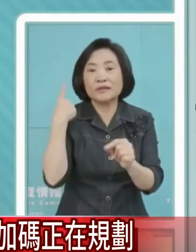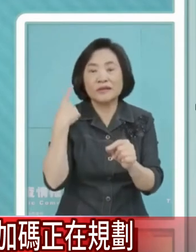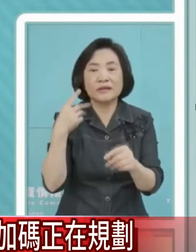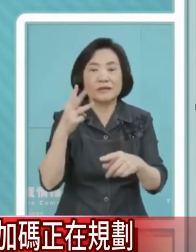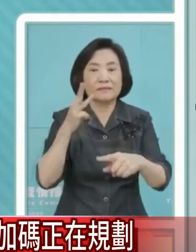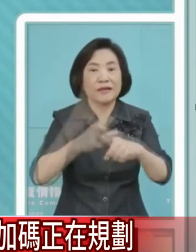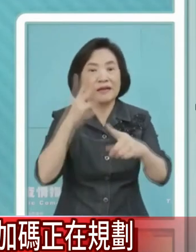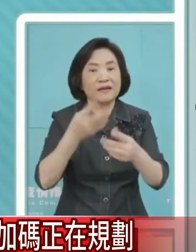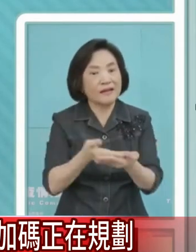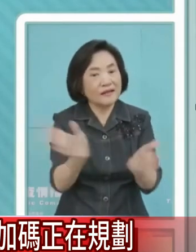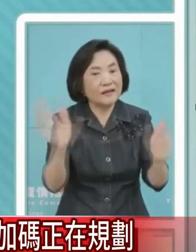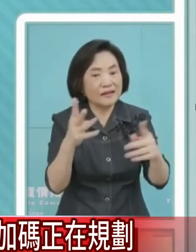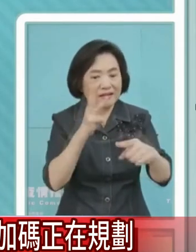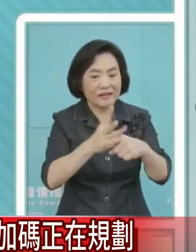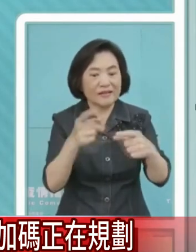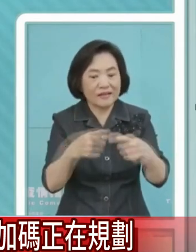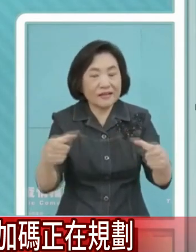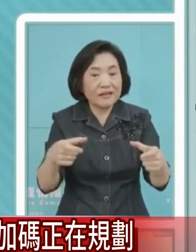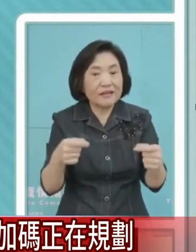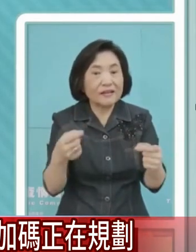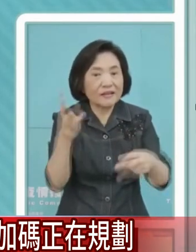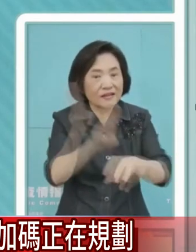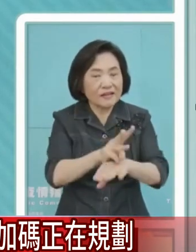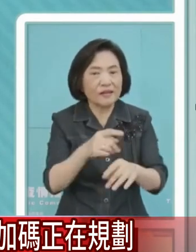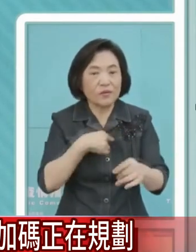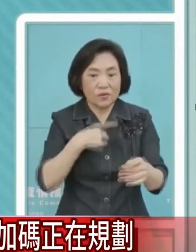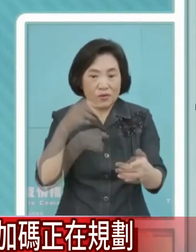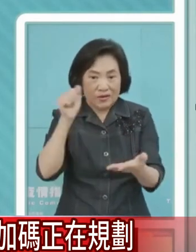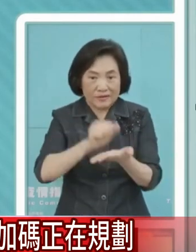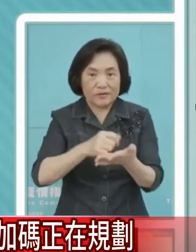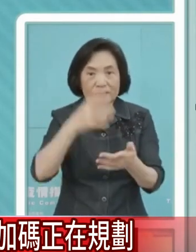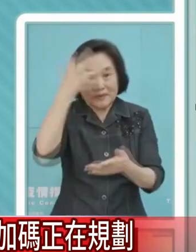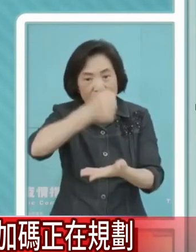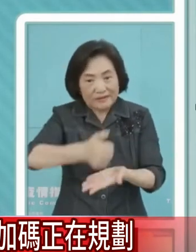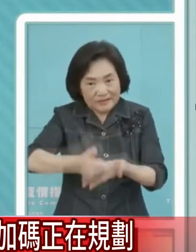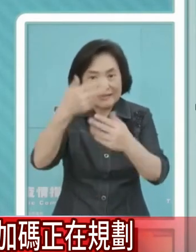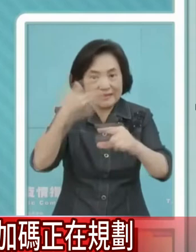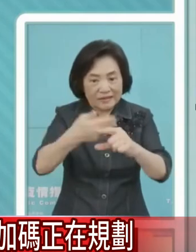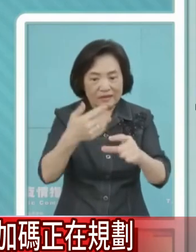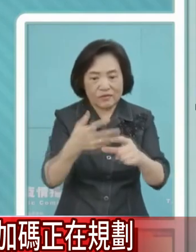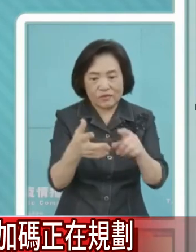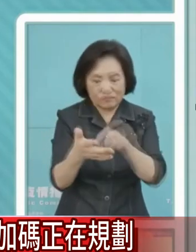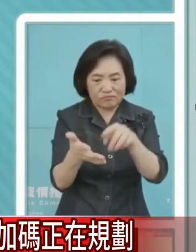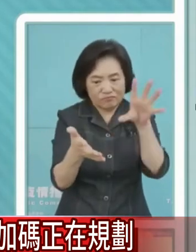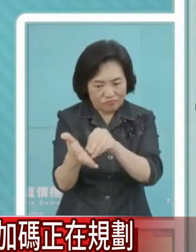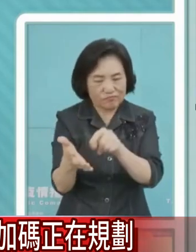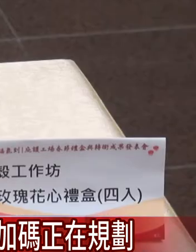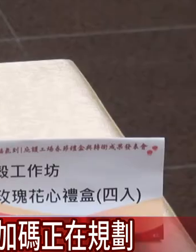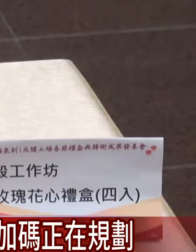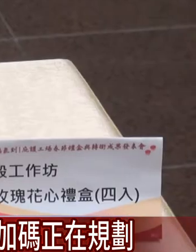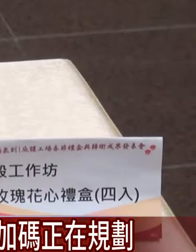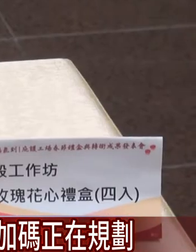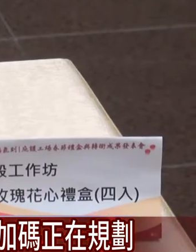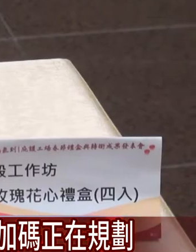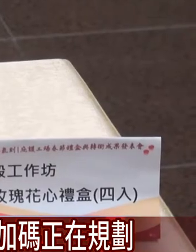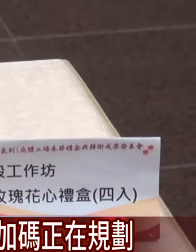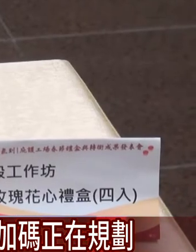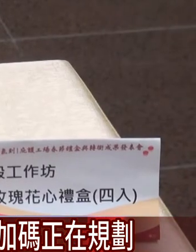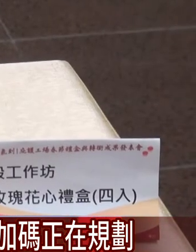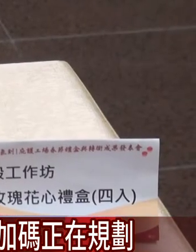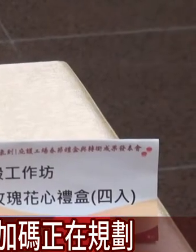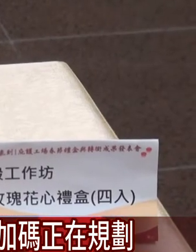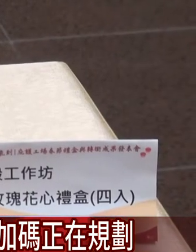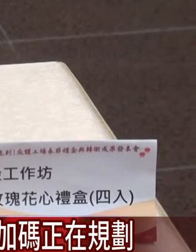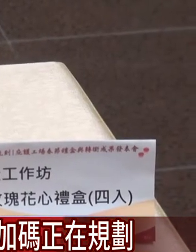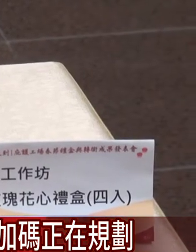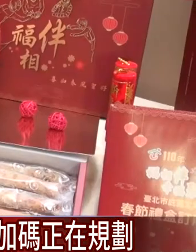其实我们当时是在我们的敬老卡上面。其实是这样的，我们常常会讲说啊，老百姓不一定会用新的技术，